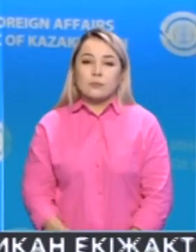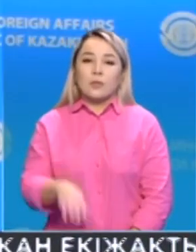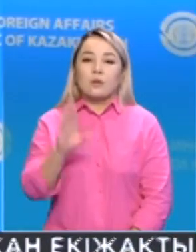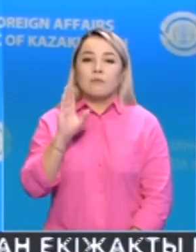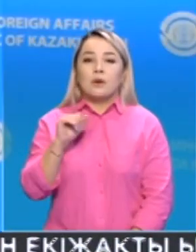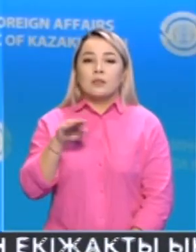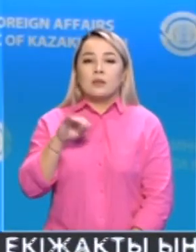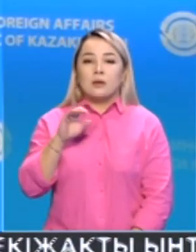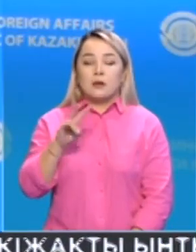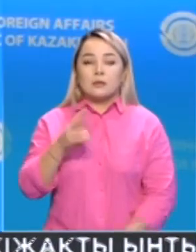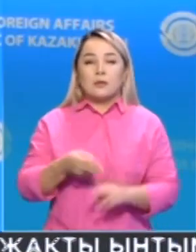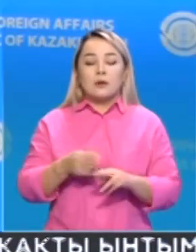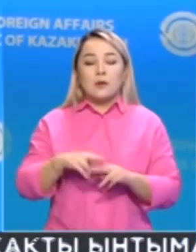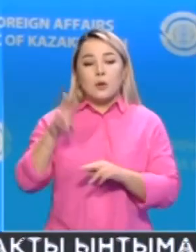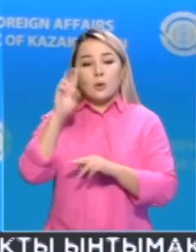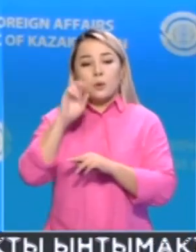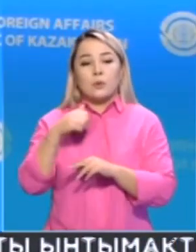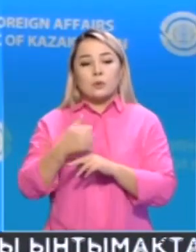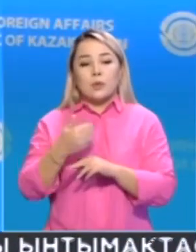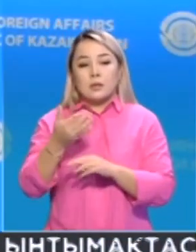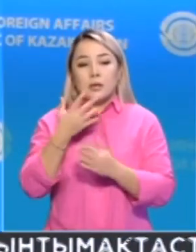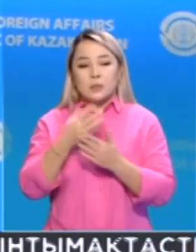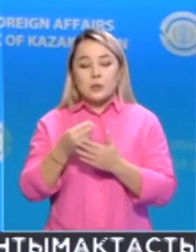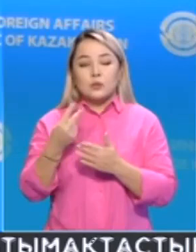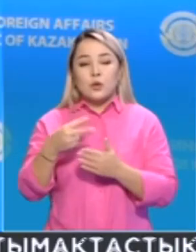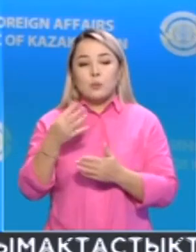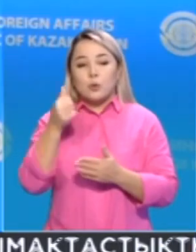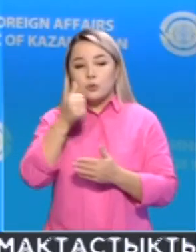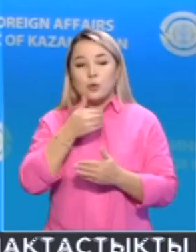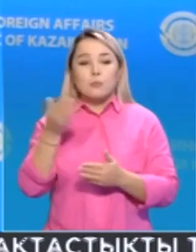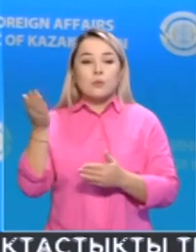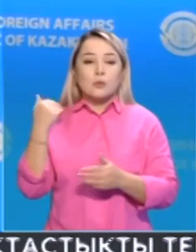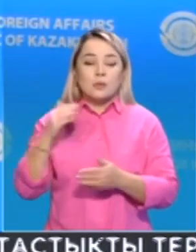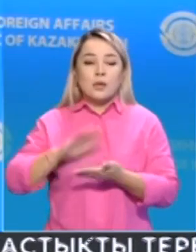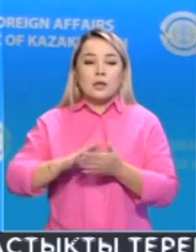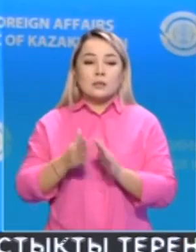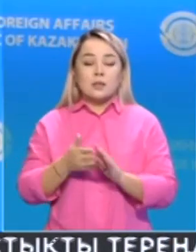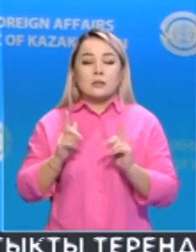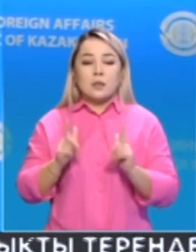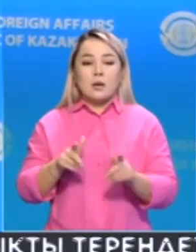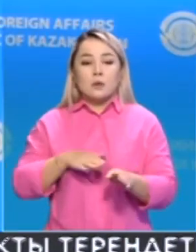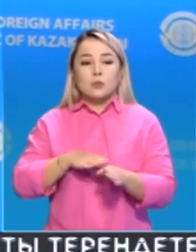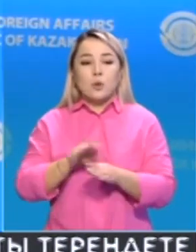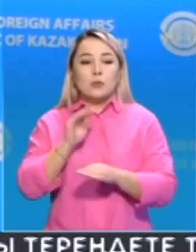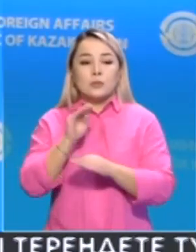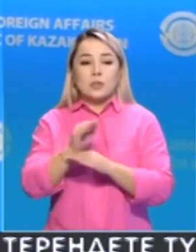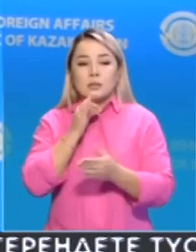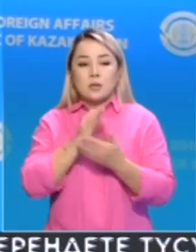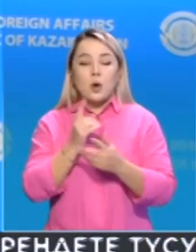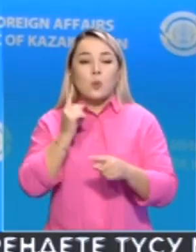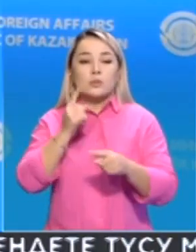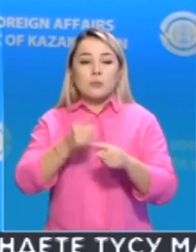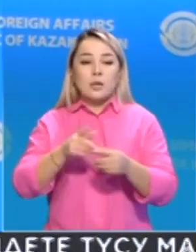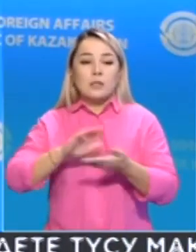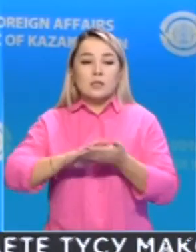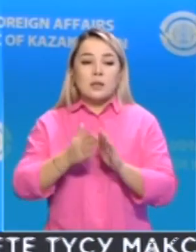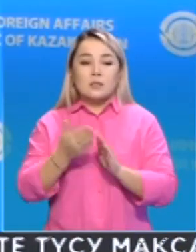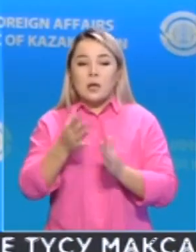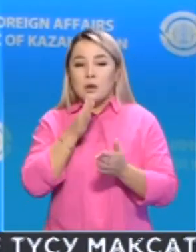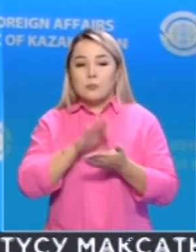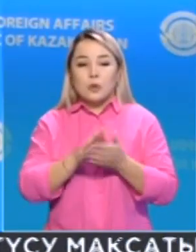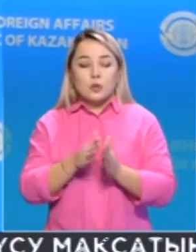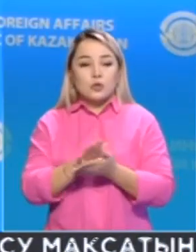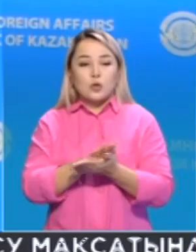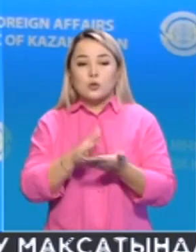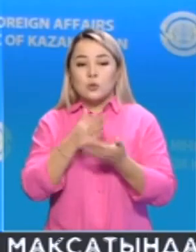Ватикан өз алдына мемлекет. Бүгінгі құжат осыдан 24 жыл бұрын жасалған келісімді толықтырып тереңдете түседі. Қосымша келісімнің мерзімі жоқ,